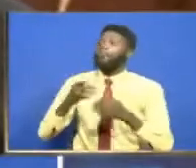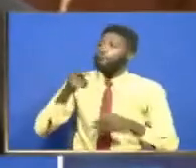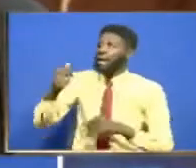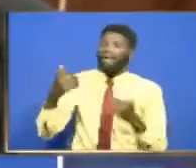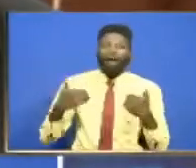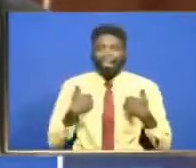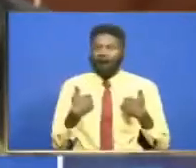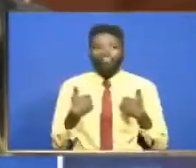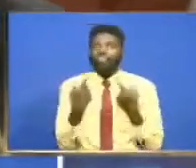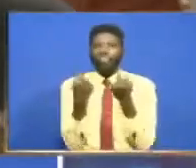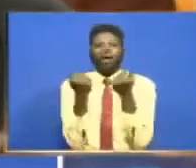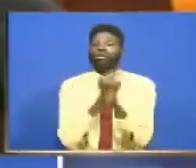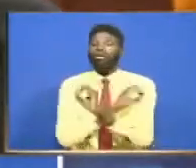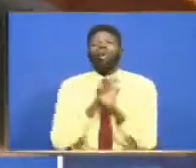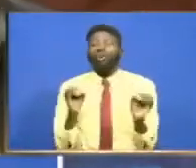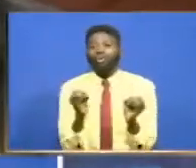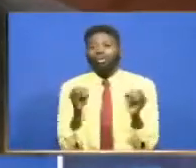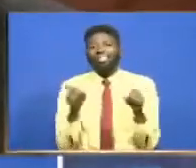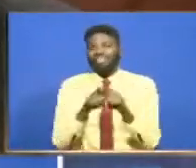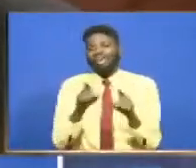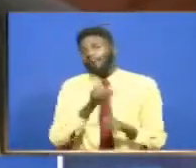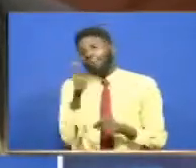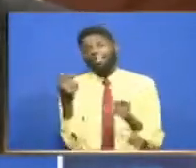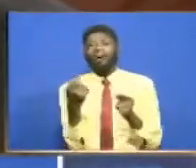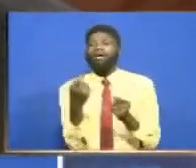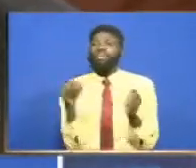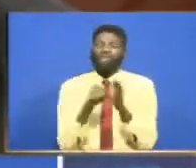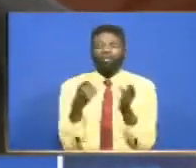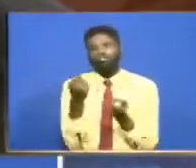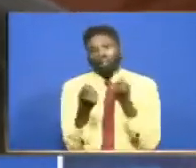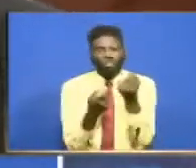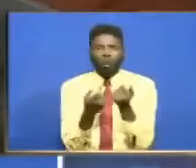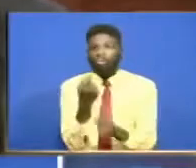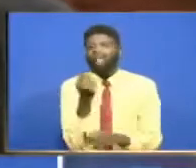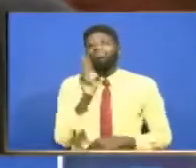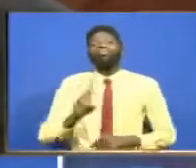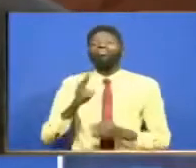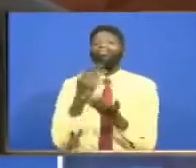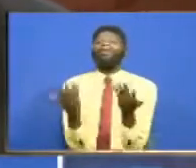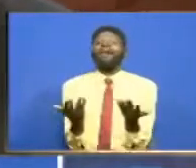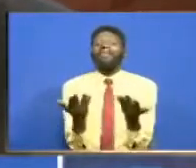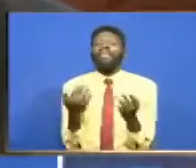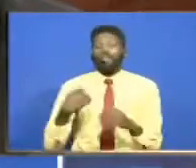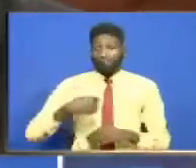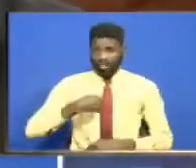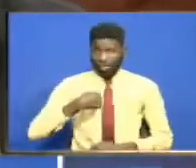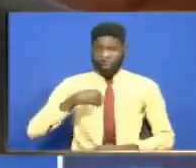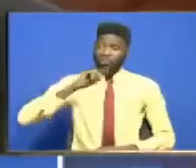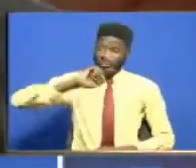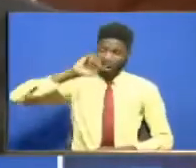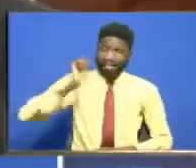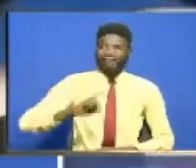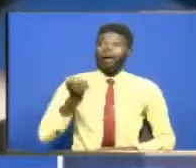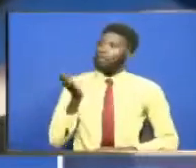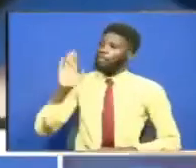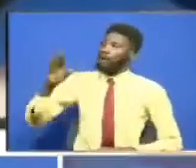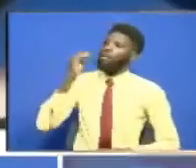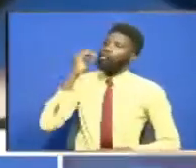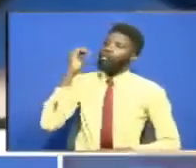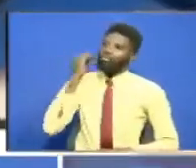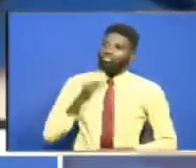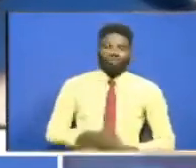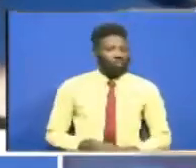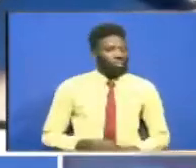pesa. Na mashida kidogo na matumishi. So kwa hivyo itanibidi nirudi nyumbani. Imebidi